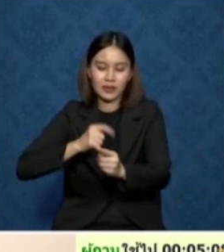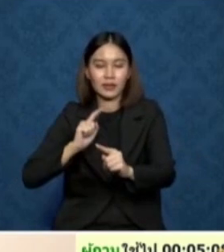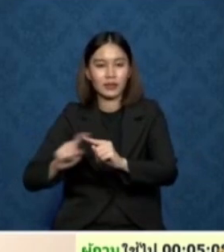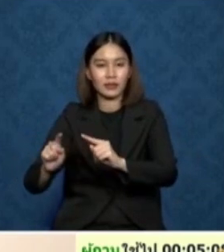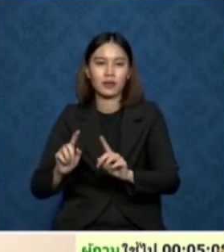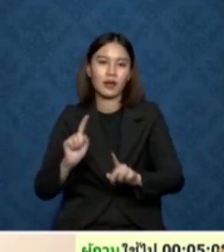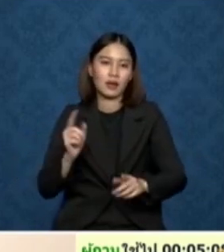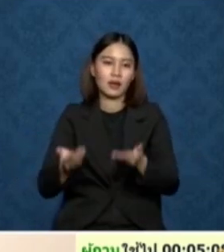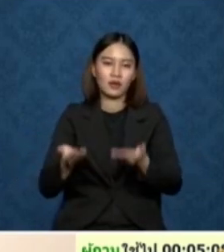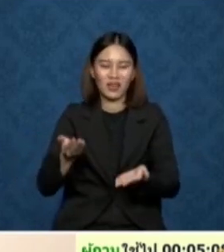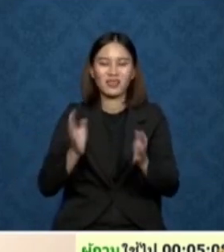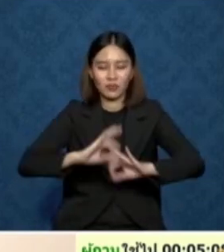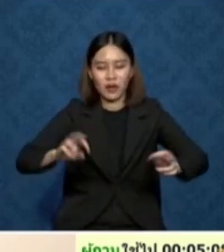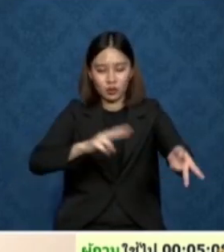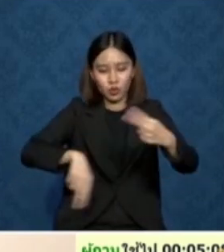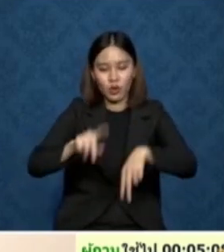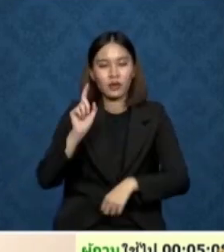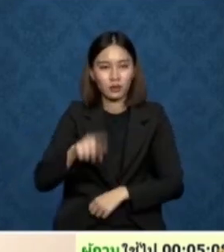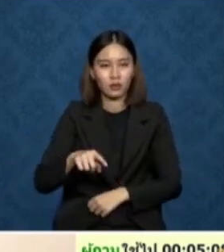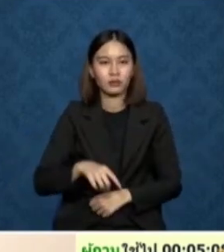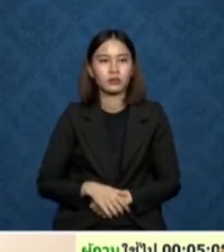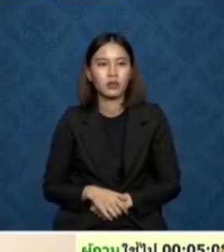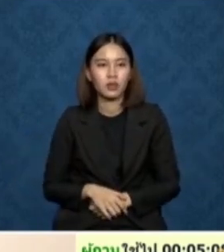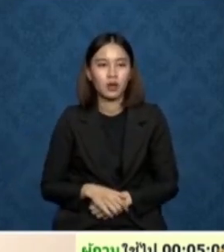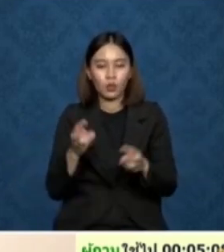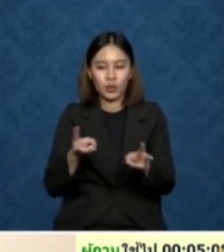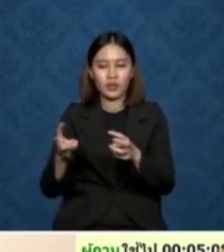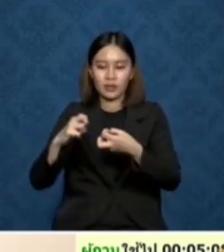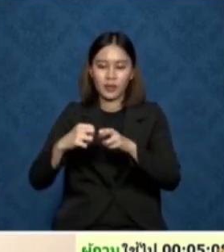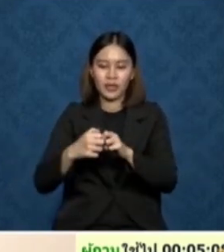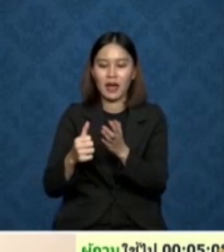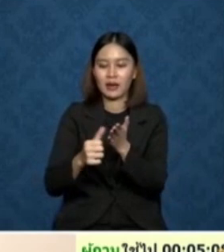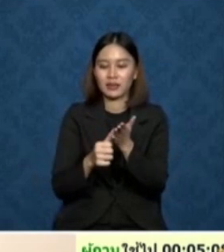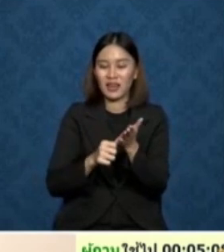กปร